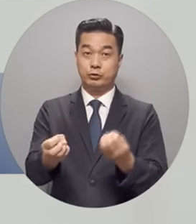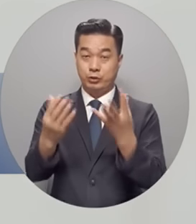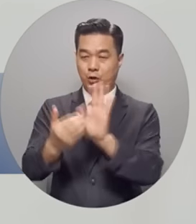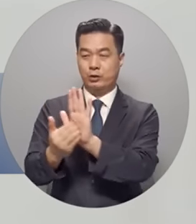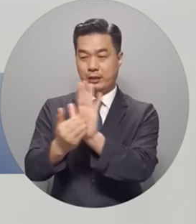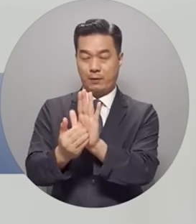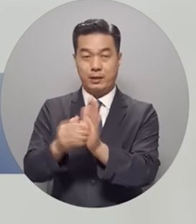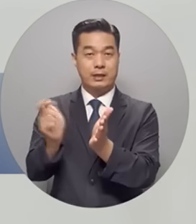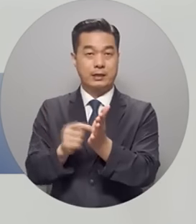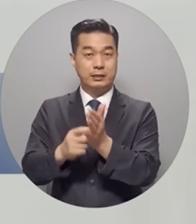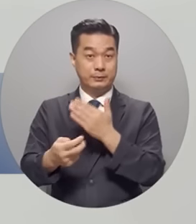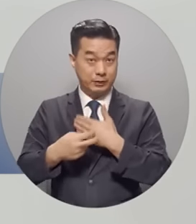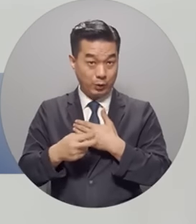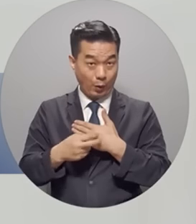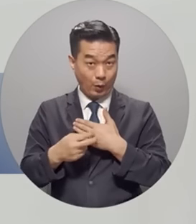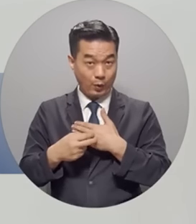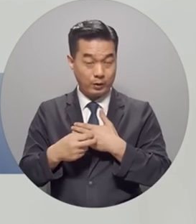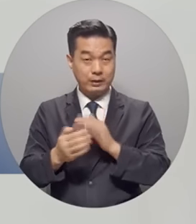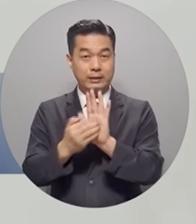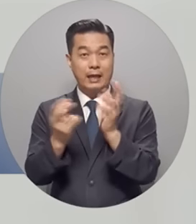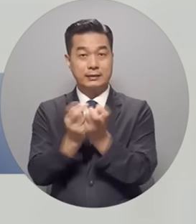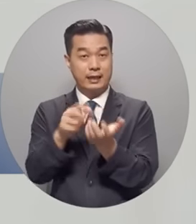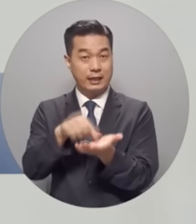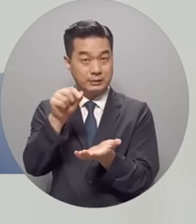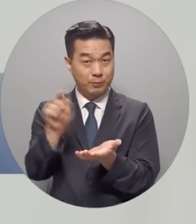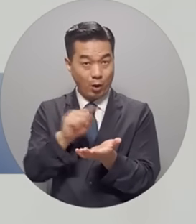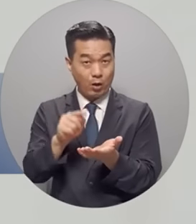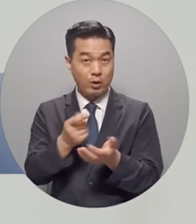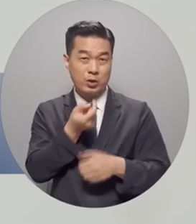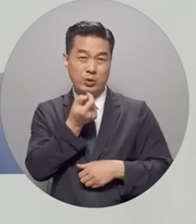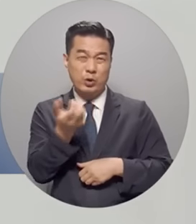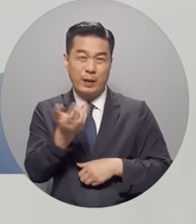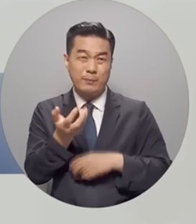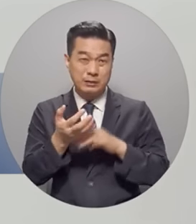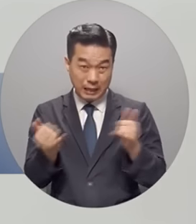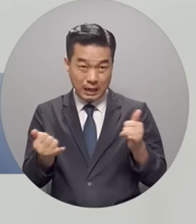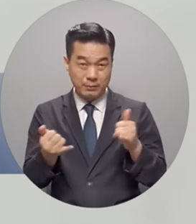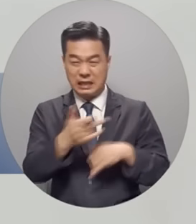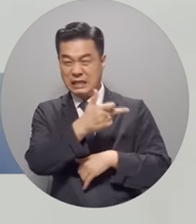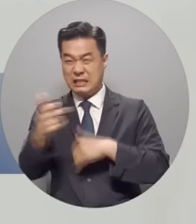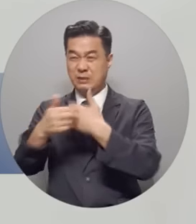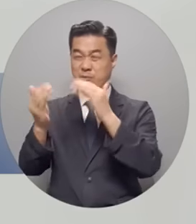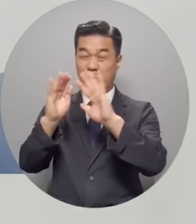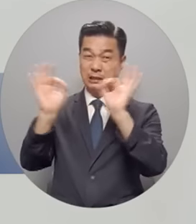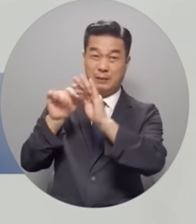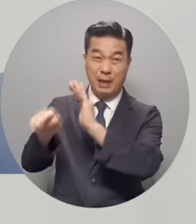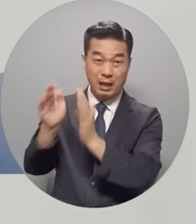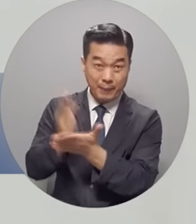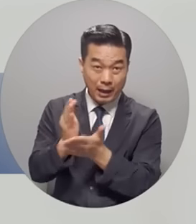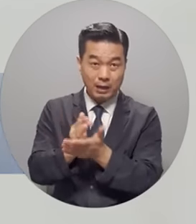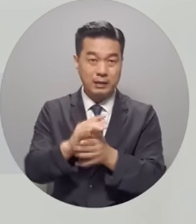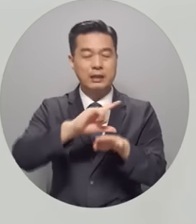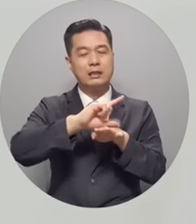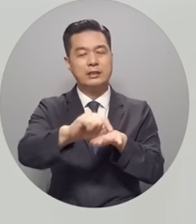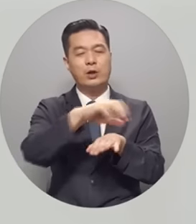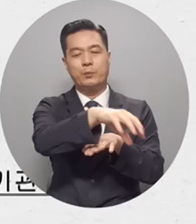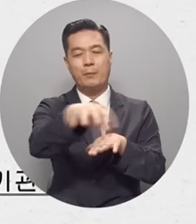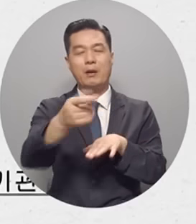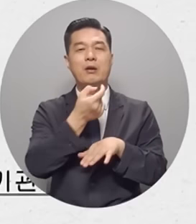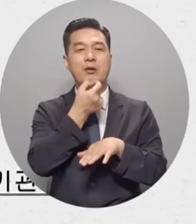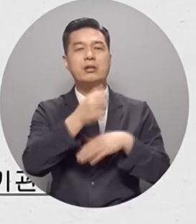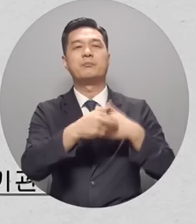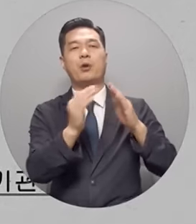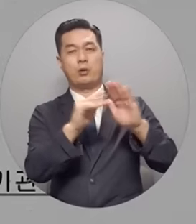핵심은 경증 환자가 대형병원 응급실이 아닌 지역의 병의원을 이용토록 하고